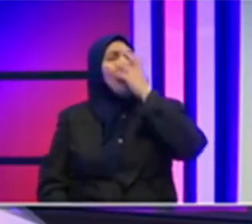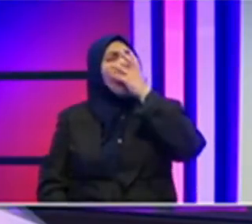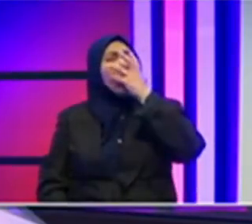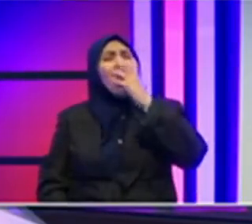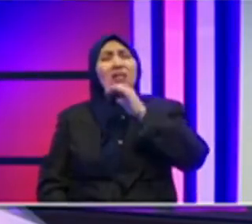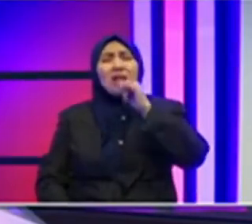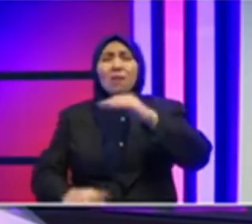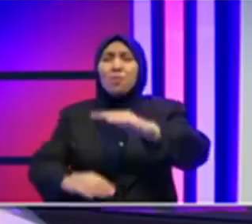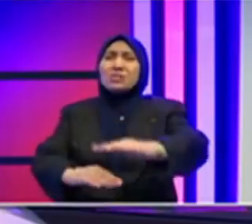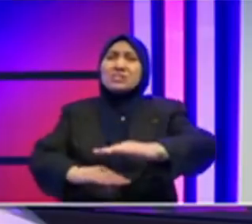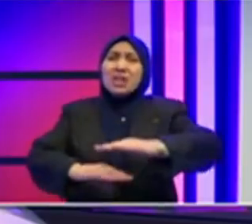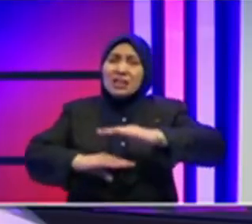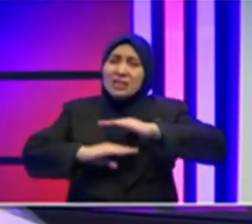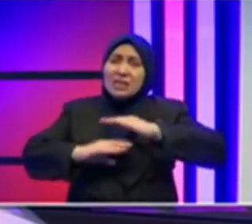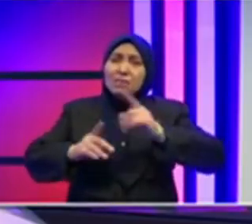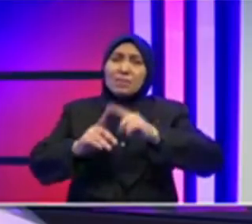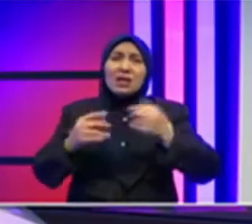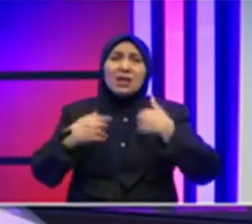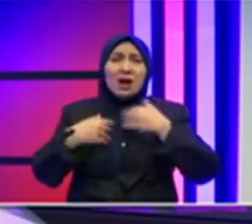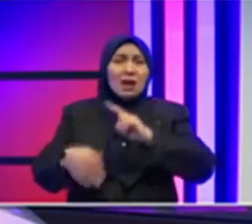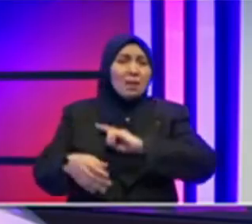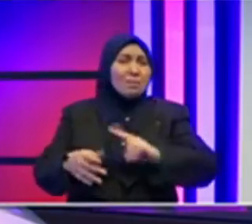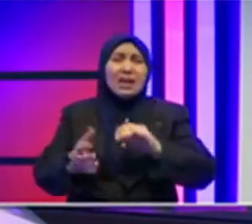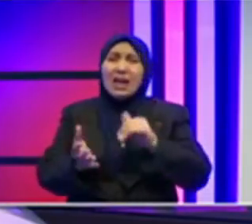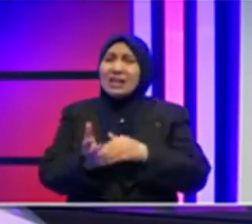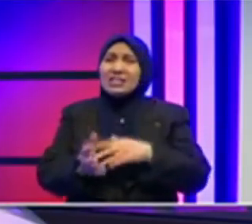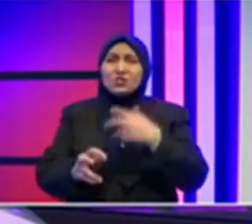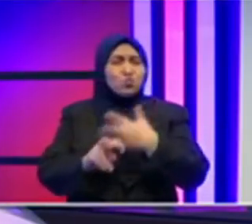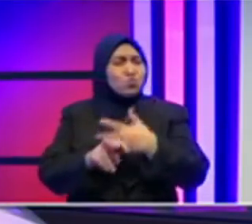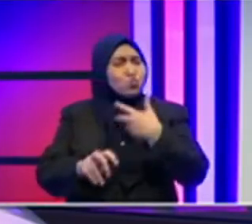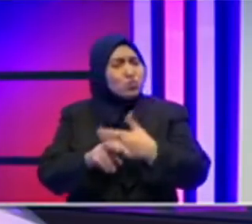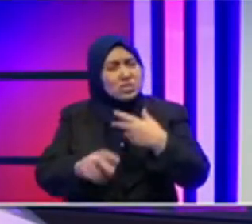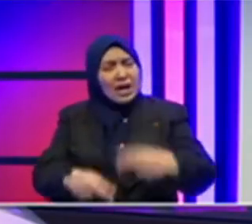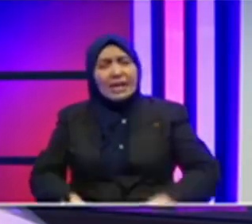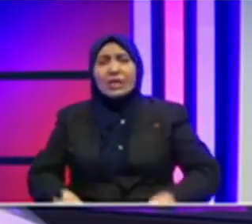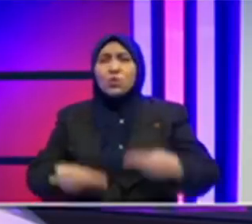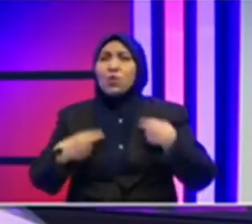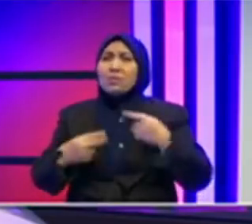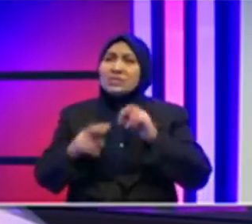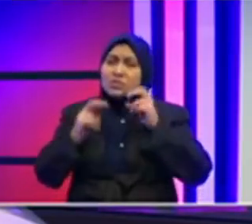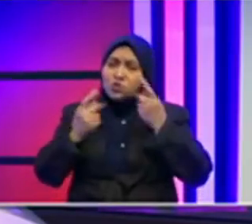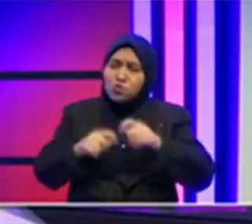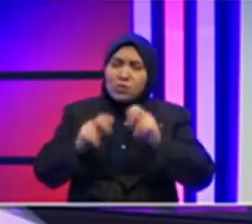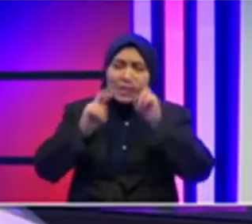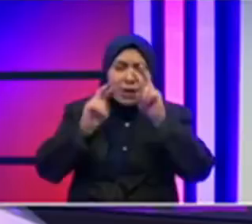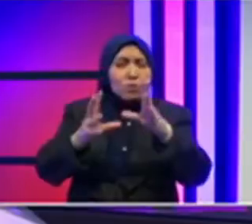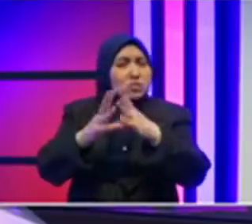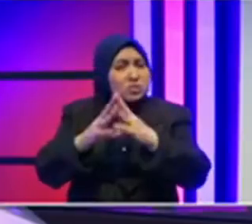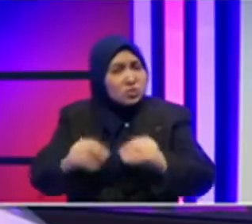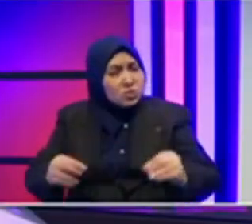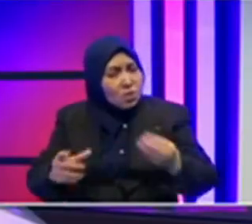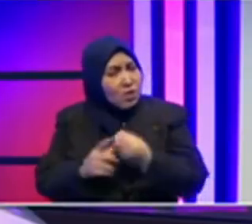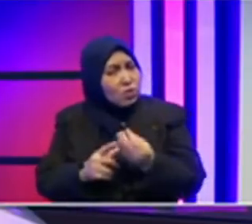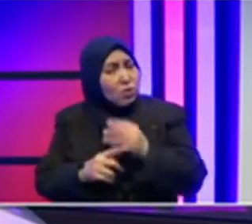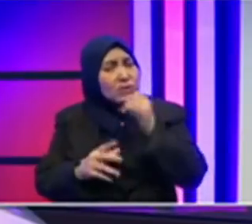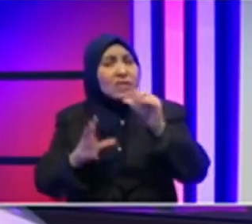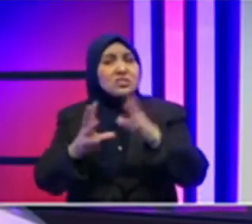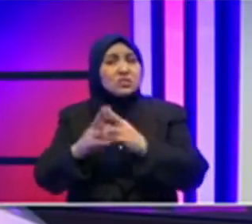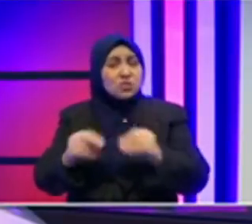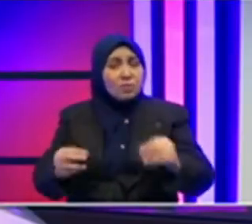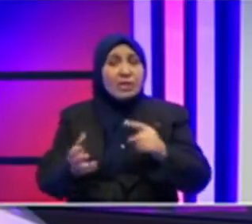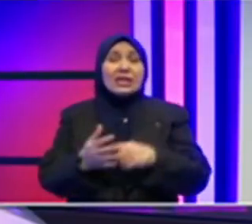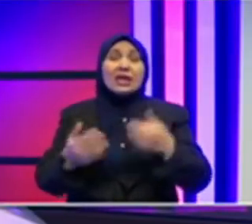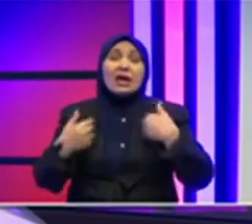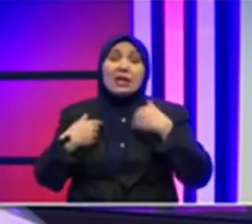hati, bila beragama rasa makin susah hidup, cuba tengok adakah selesai ataupun tidak selesai. Ini adalah